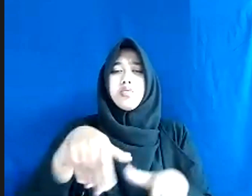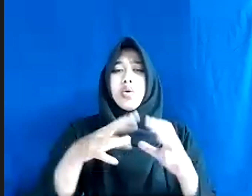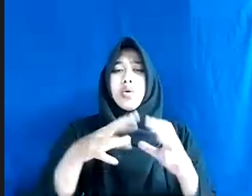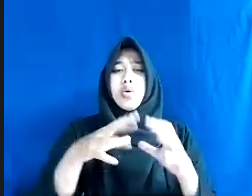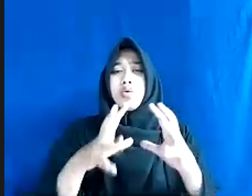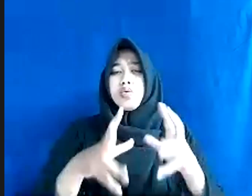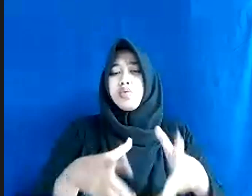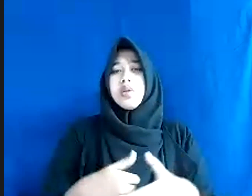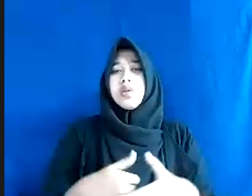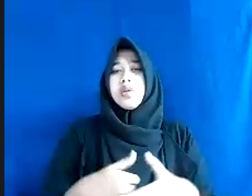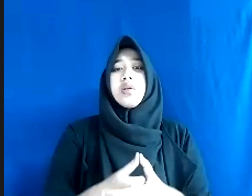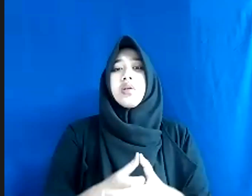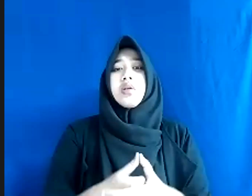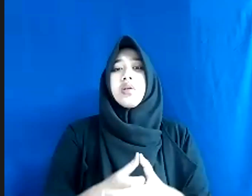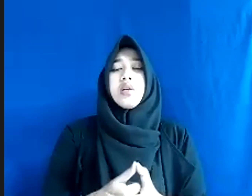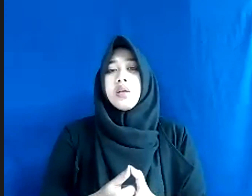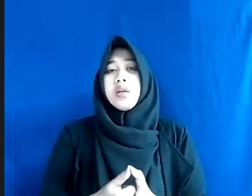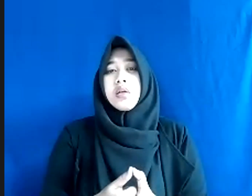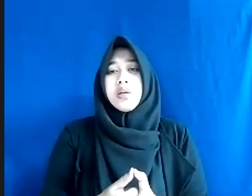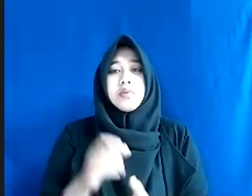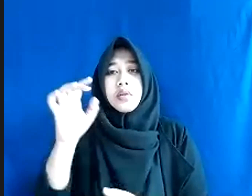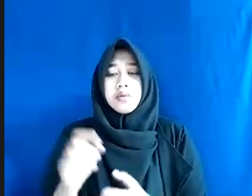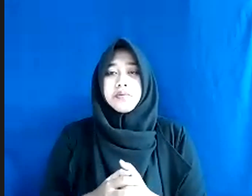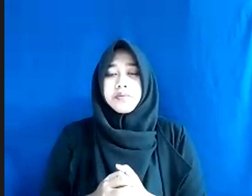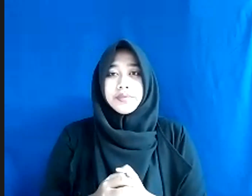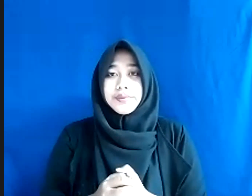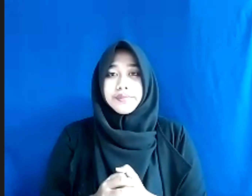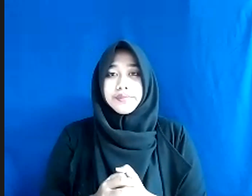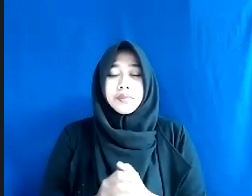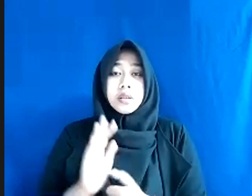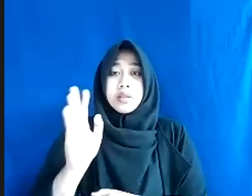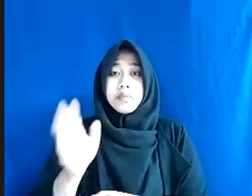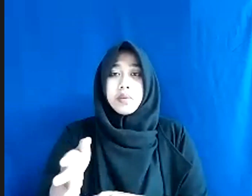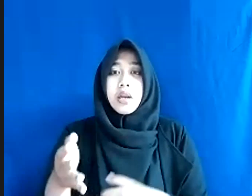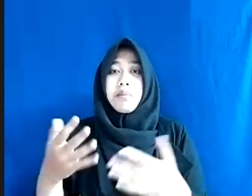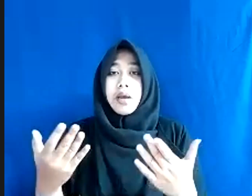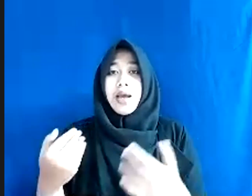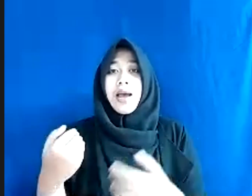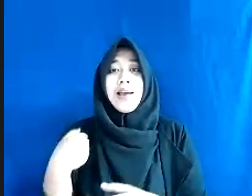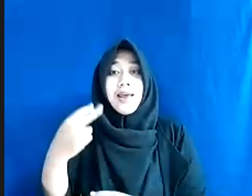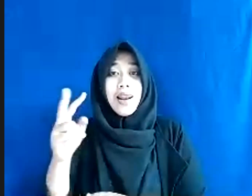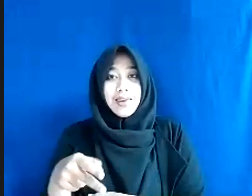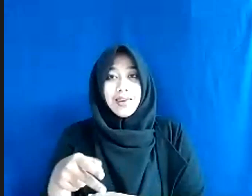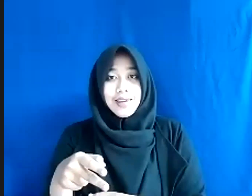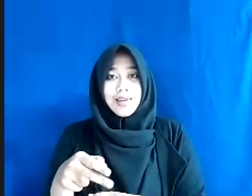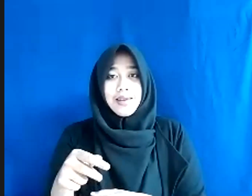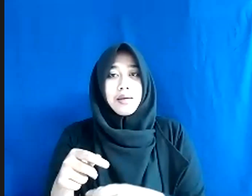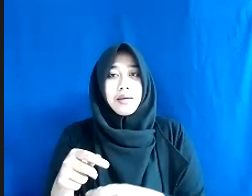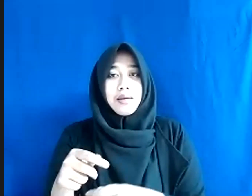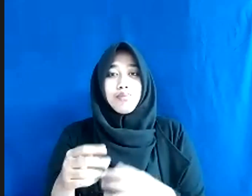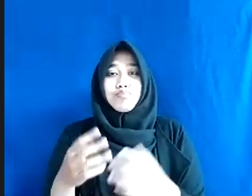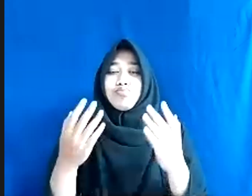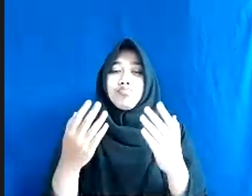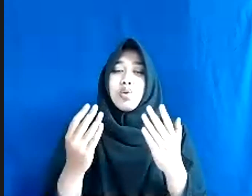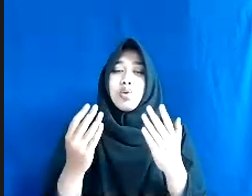lain-lainnya. Dan ke depan apakah akan ada lagi apa tidak? Ya mudah-mudahan tidak ada lagi. Tapi kan kita tidak